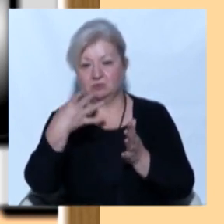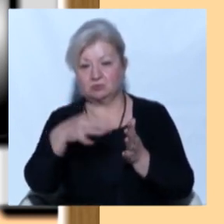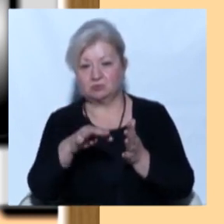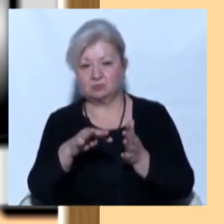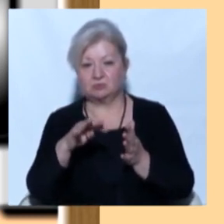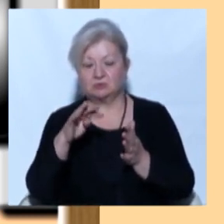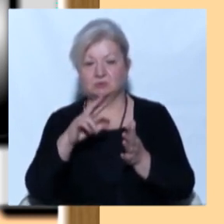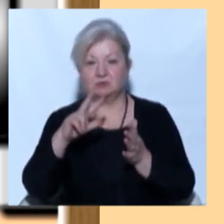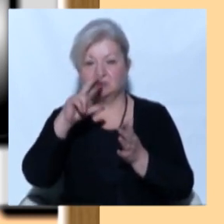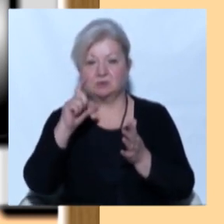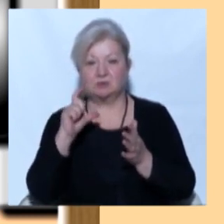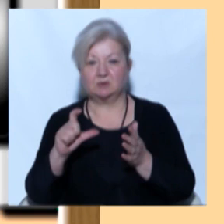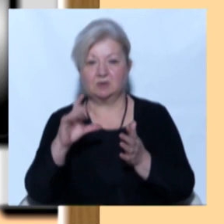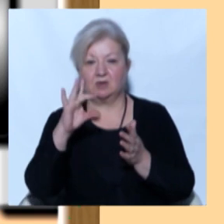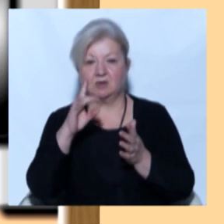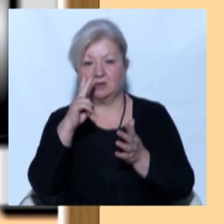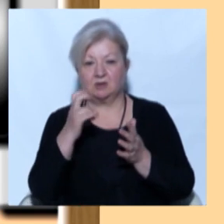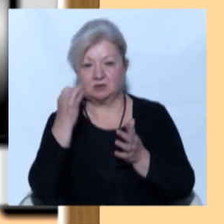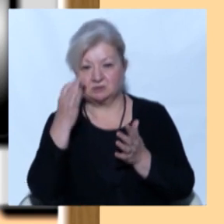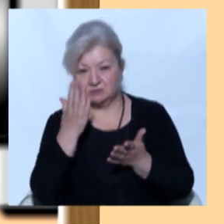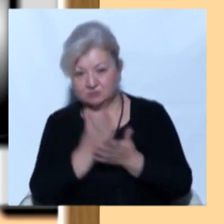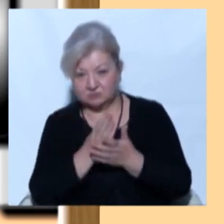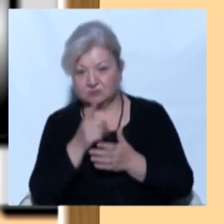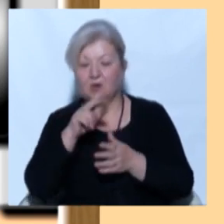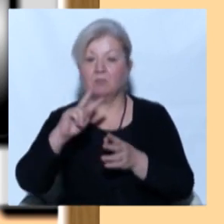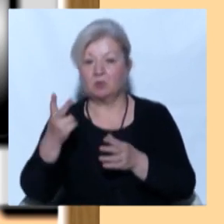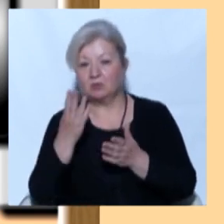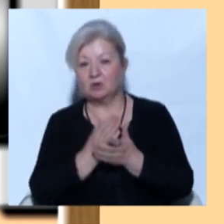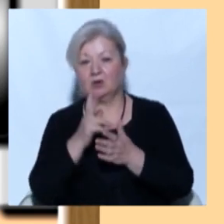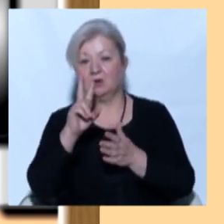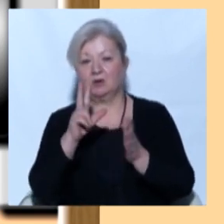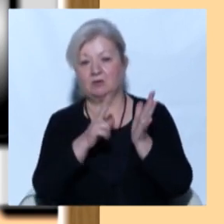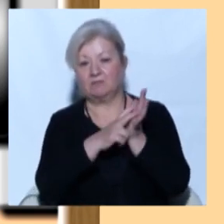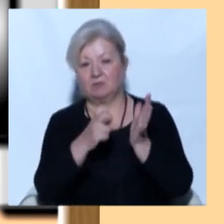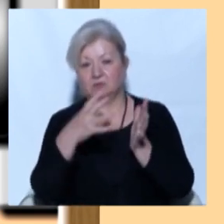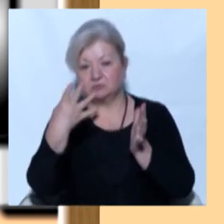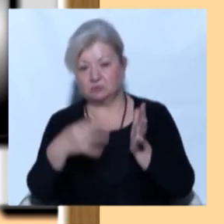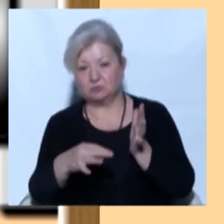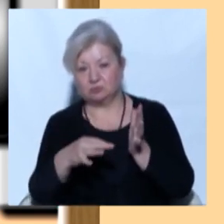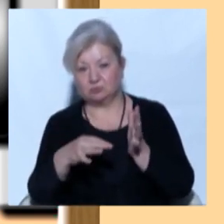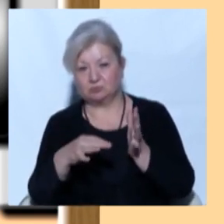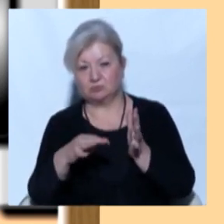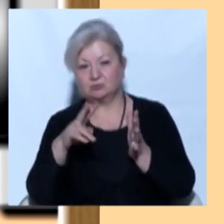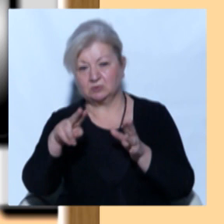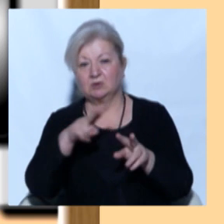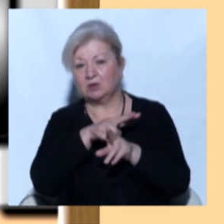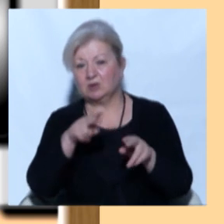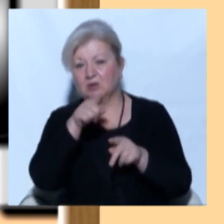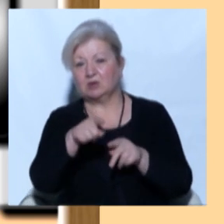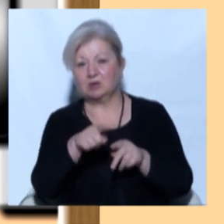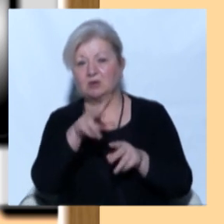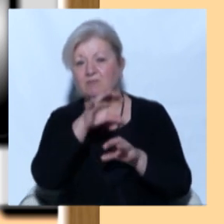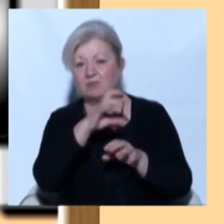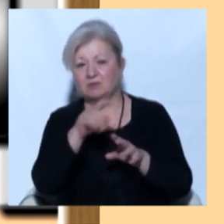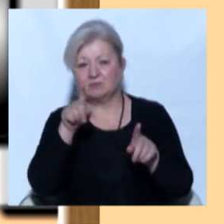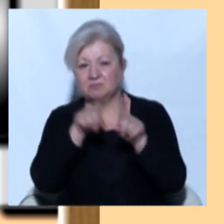მეორე არის 840. ყველა ნოტა ასევე ორჯერ განსხვავდება. თითოეული ოქტავის მსგავსი ნოტები ორჯერ